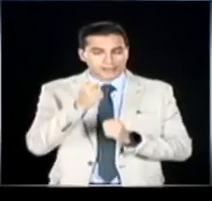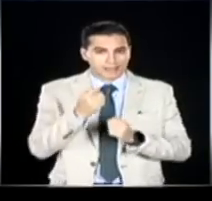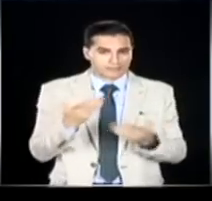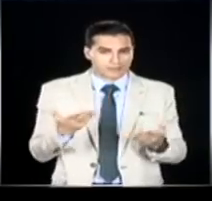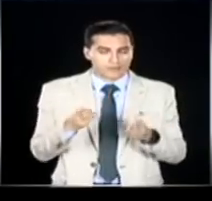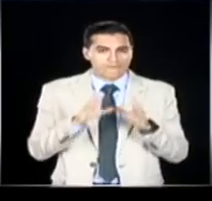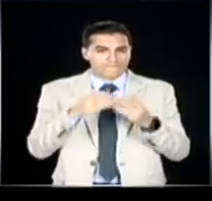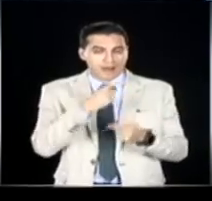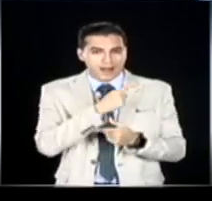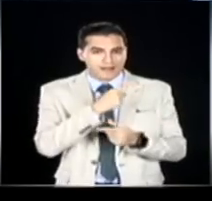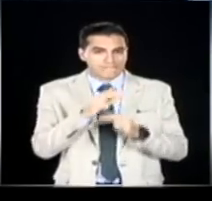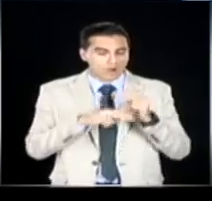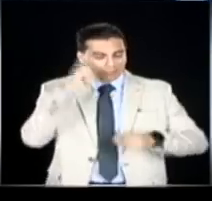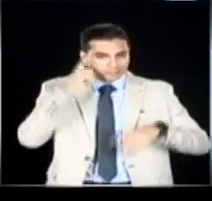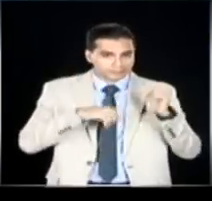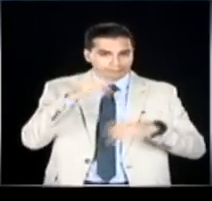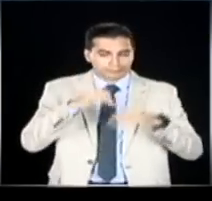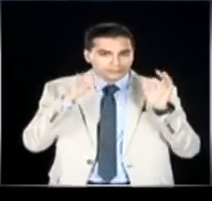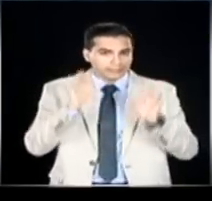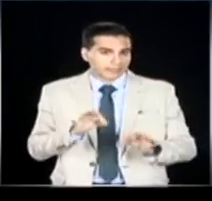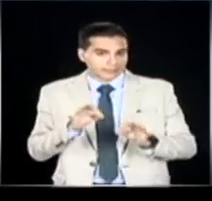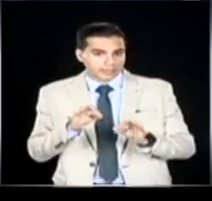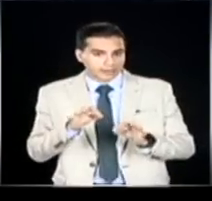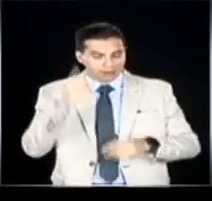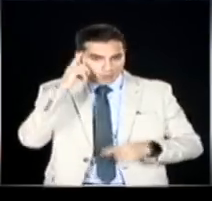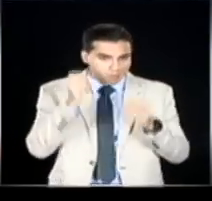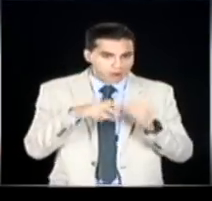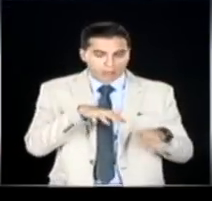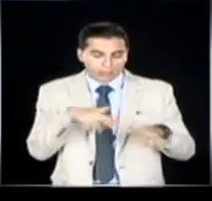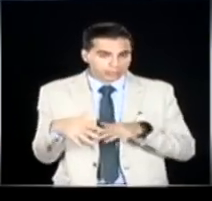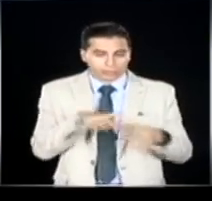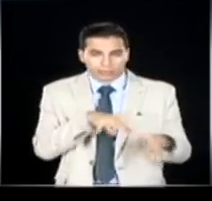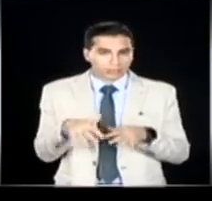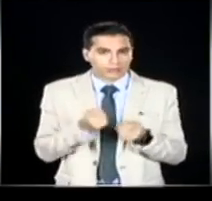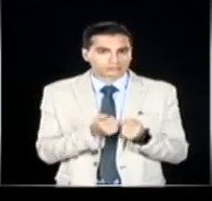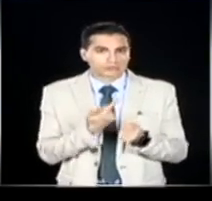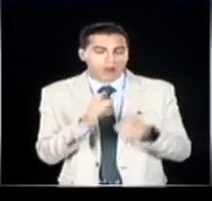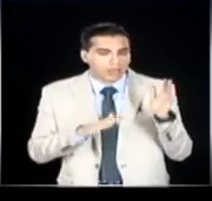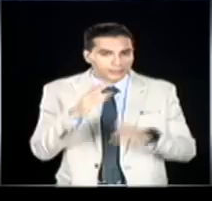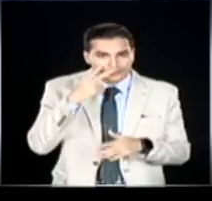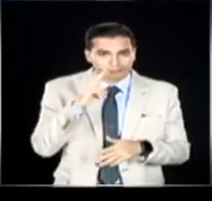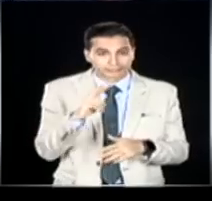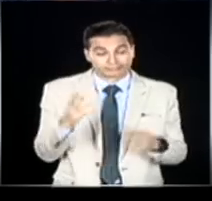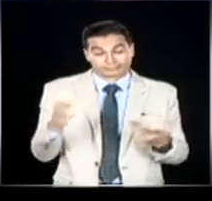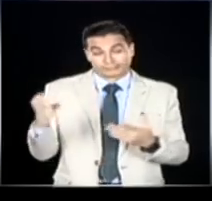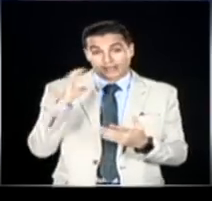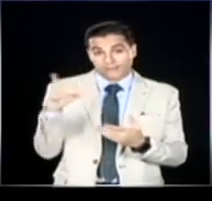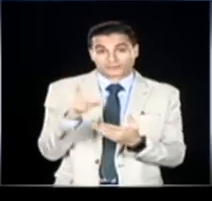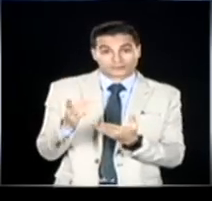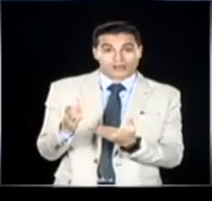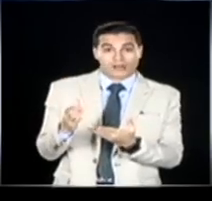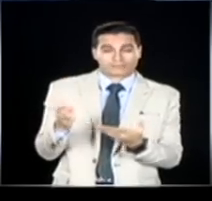وفريق ابشواي قلقانين جدا ومتوترين جدا ومتسرعين جدا اجابه صحيحه